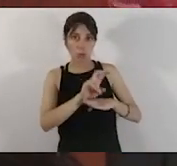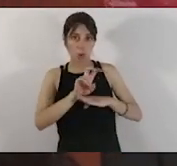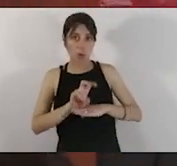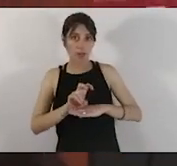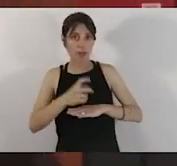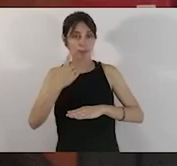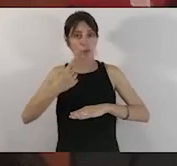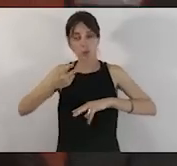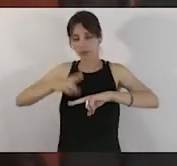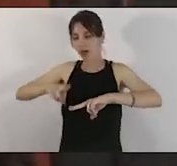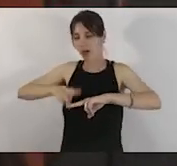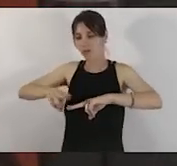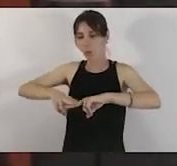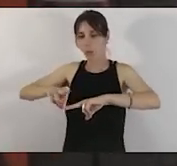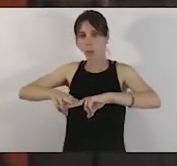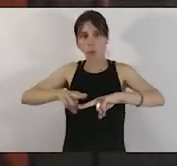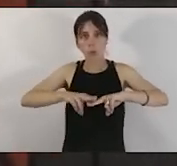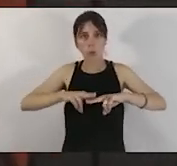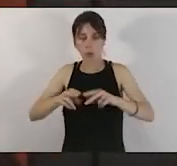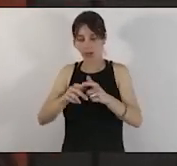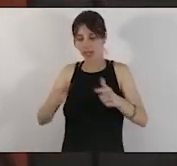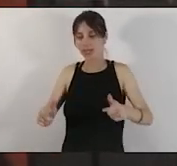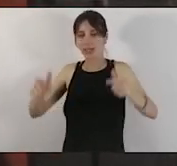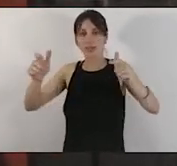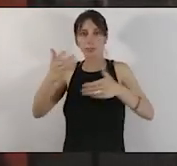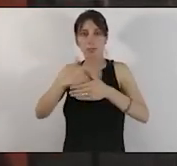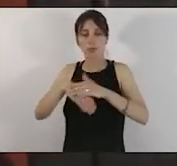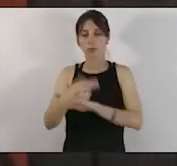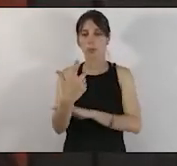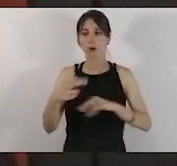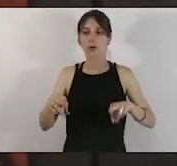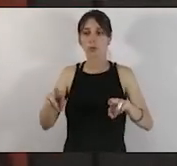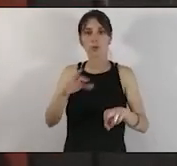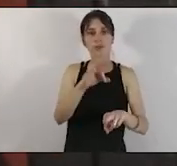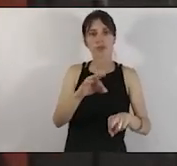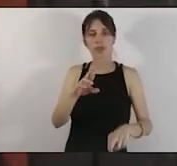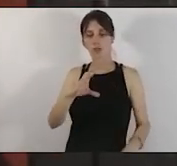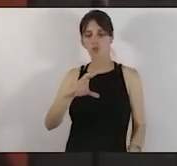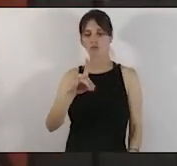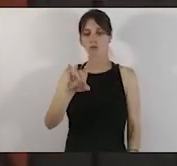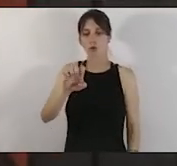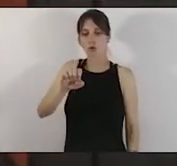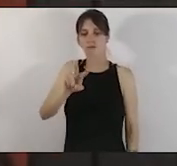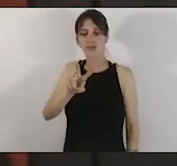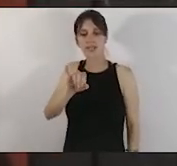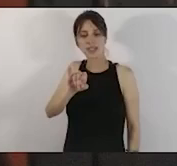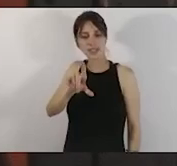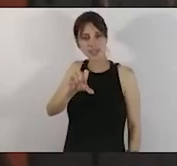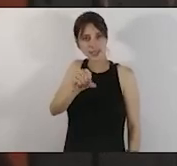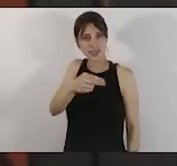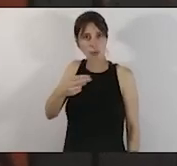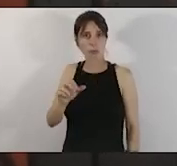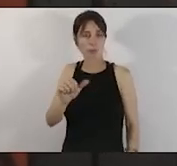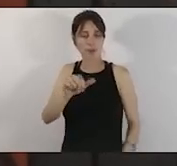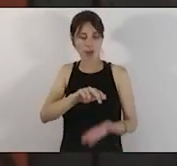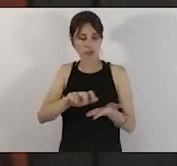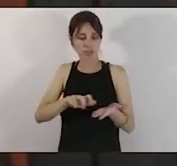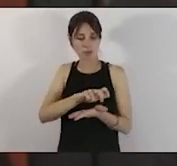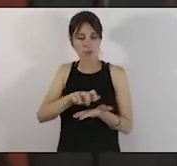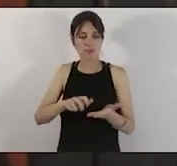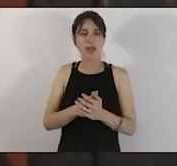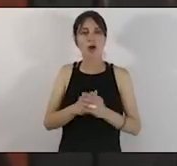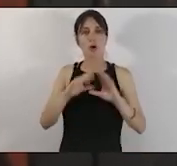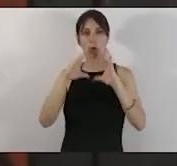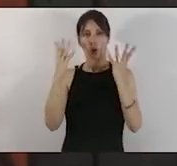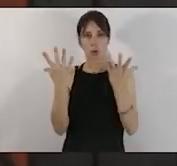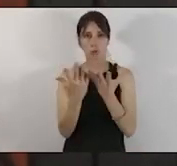travaux de restructuration d'un immeuble situé 3 rue Frédéric Chevillon, dans le premier arrondissement. Cette opération s'élève